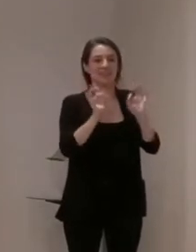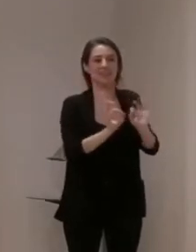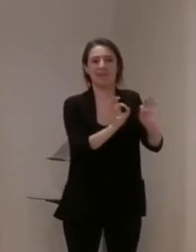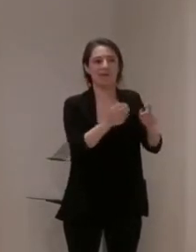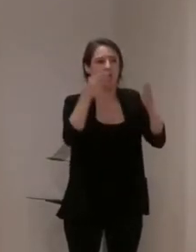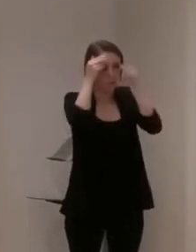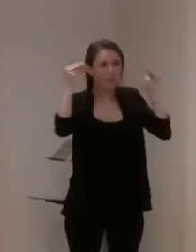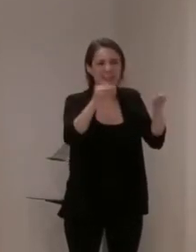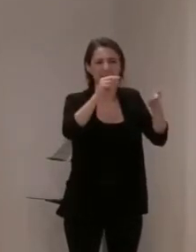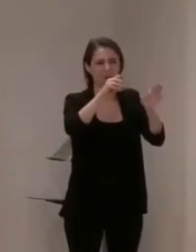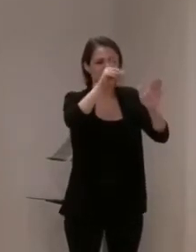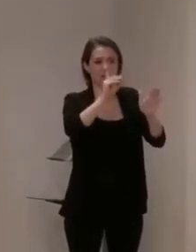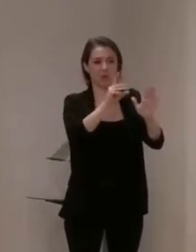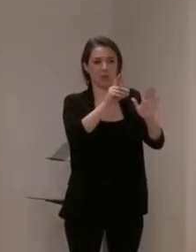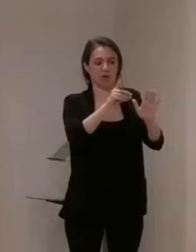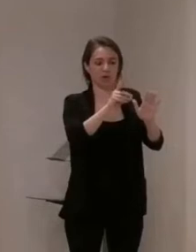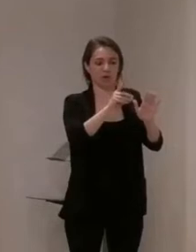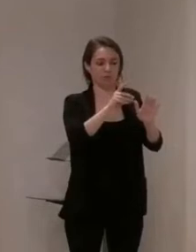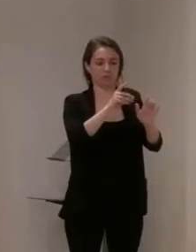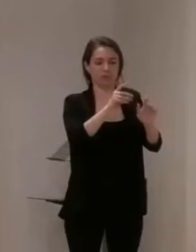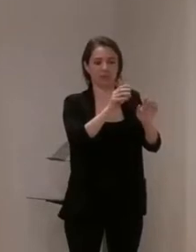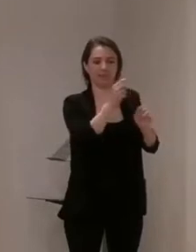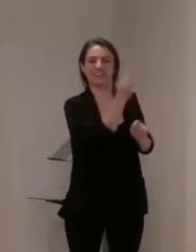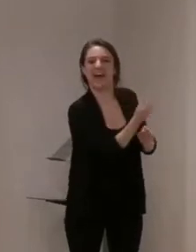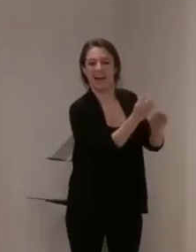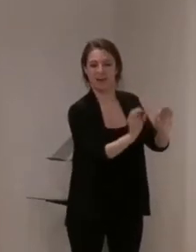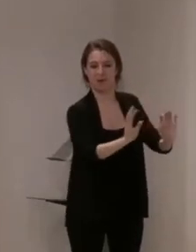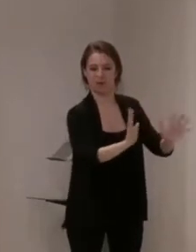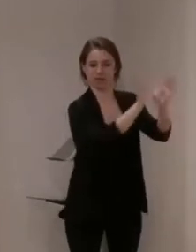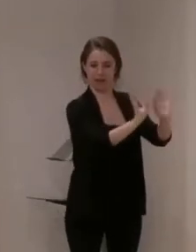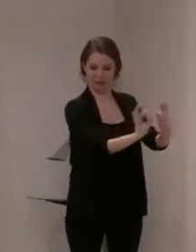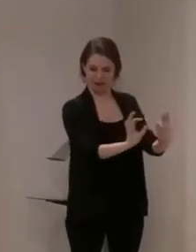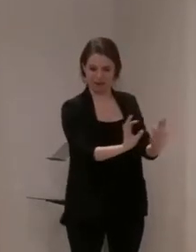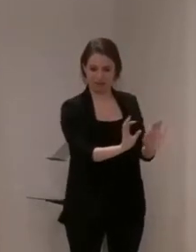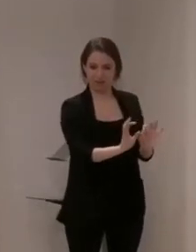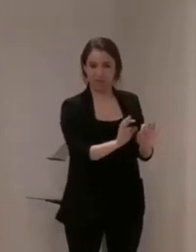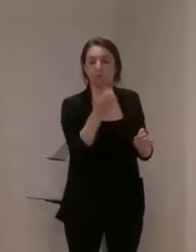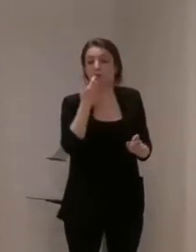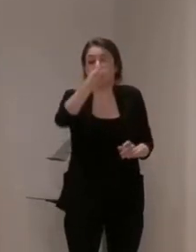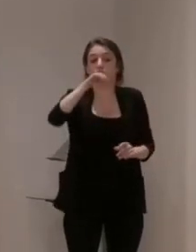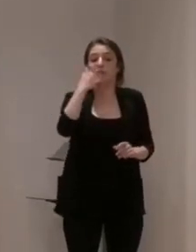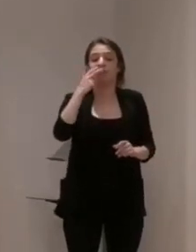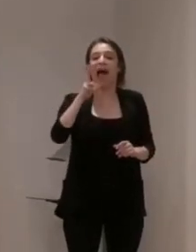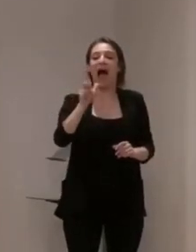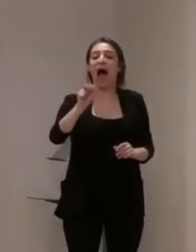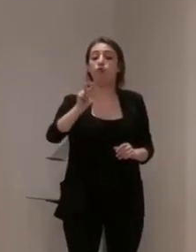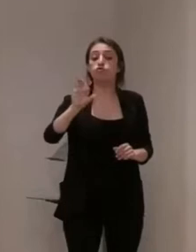com a sagrats és el contrari de sagrat, és profar, profanar-los. Oi que a Auschwitz no hi